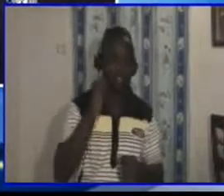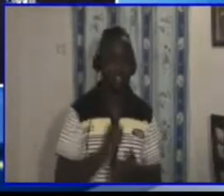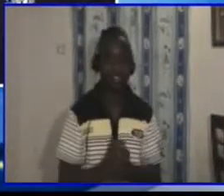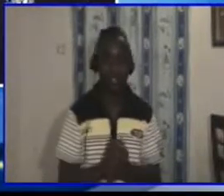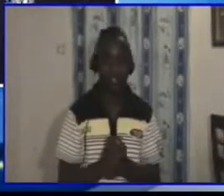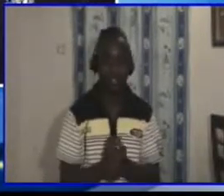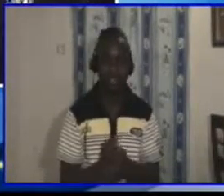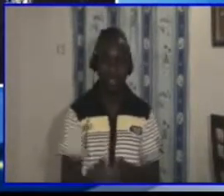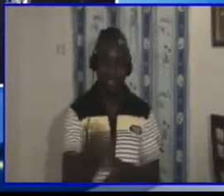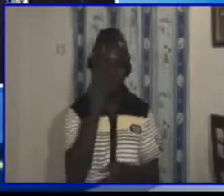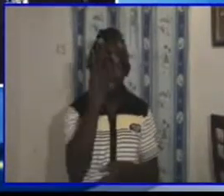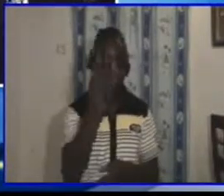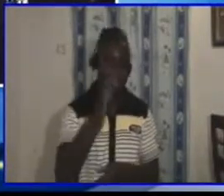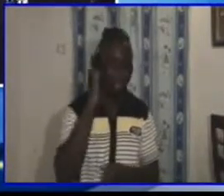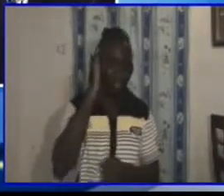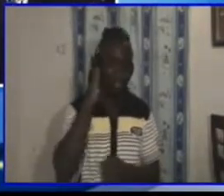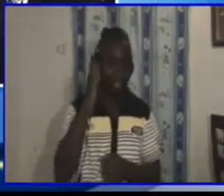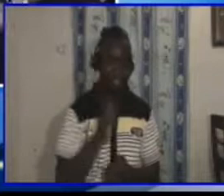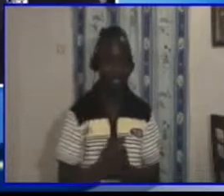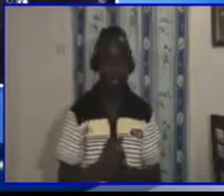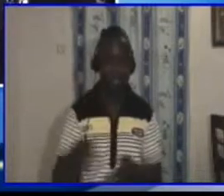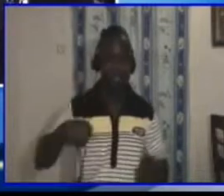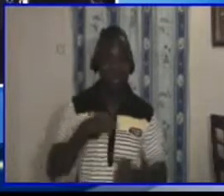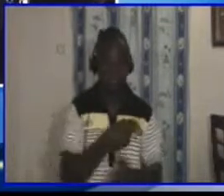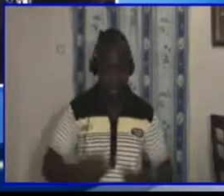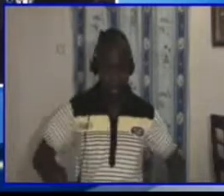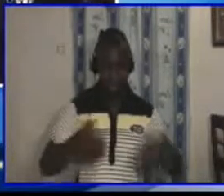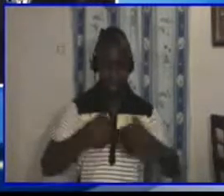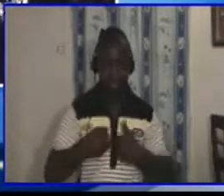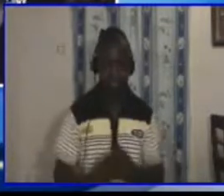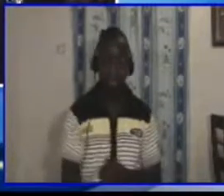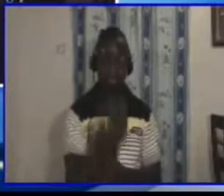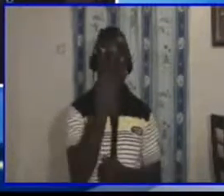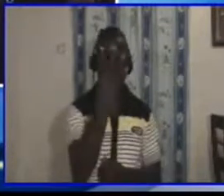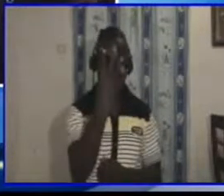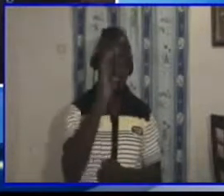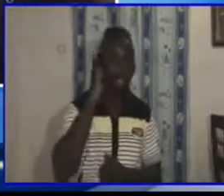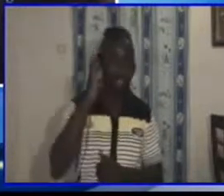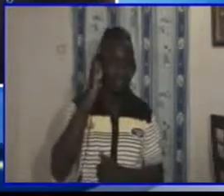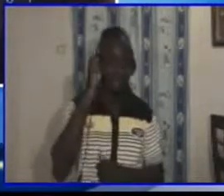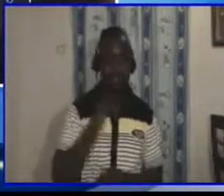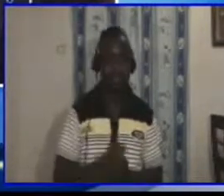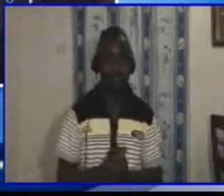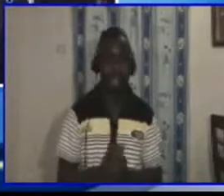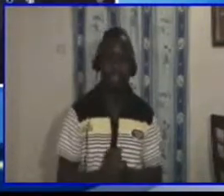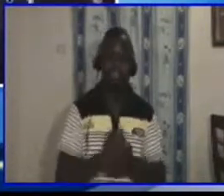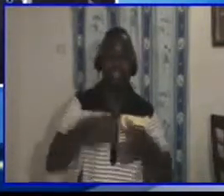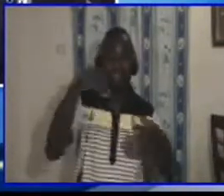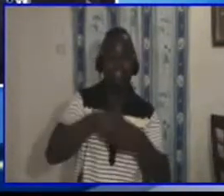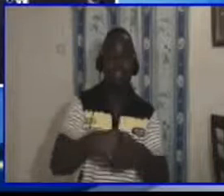così abbiamo i quattro vangeli abbiamo i quattro